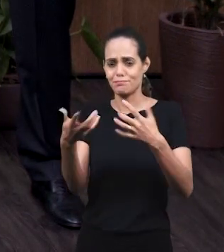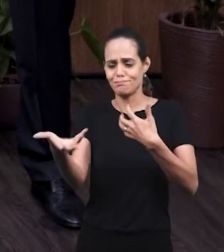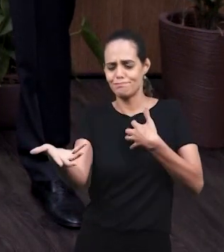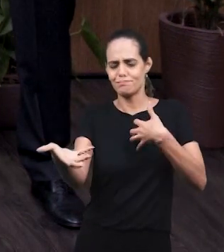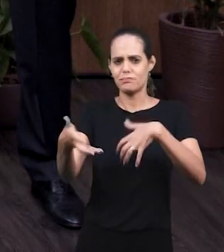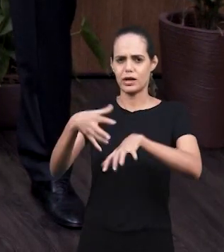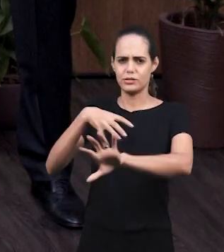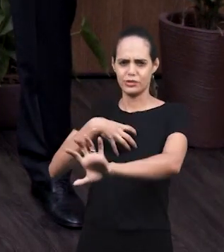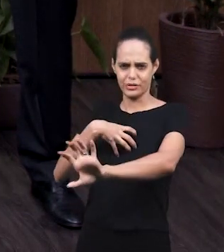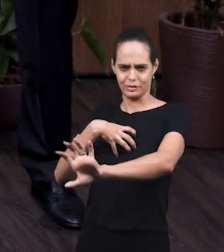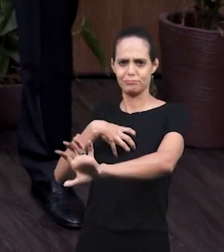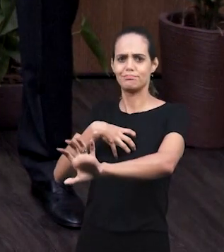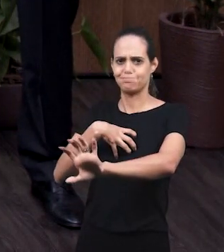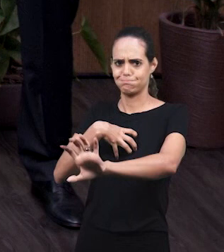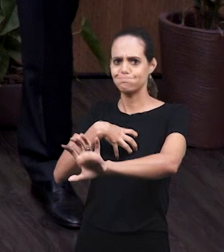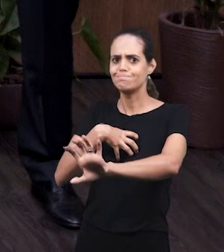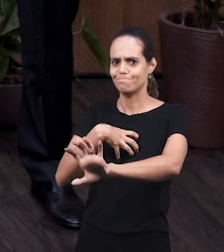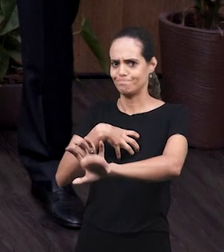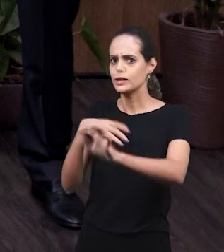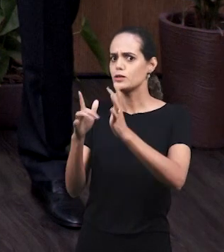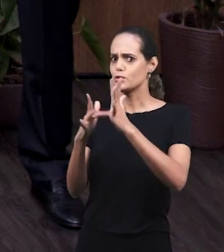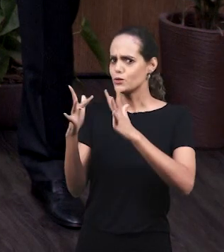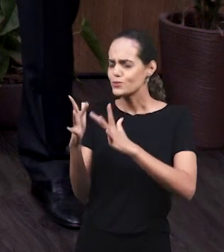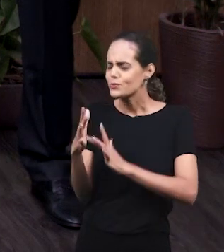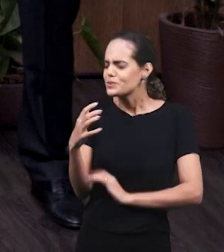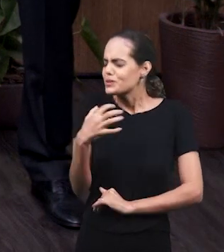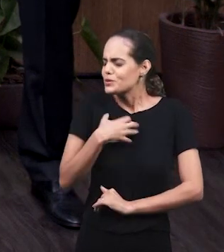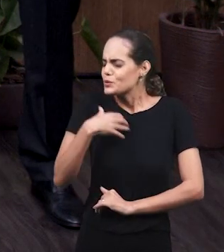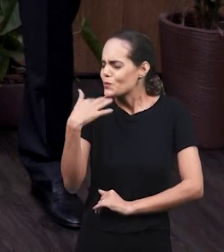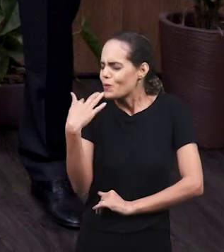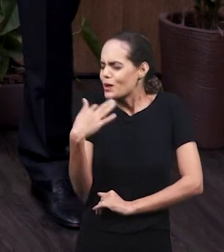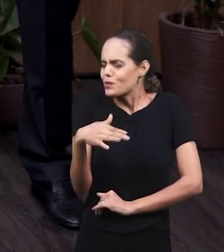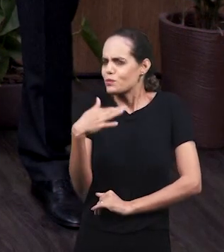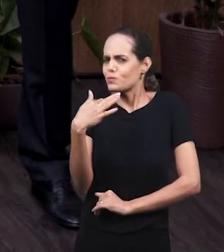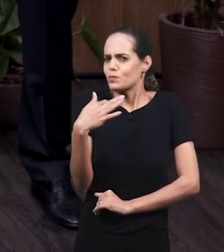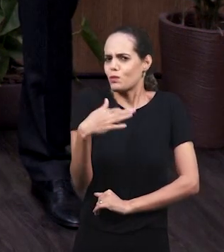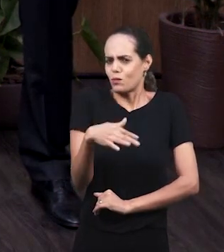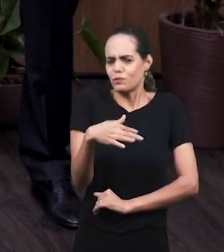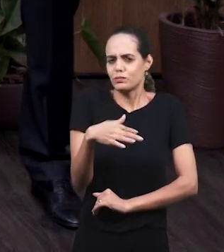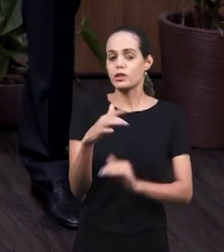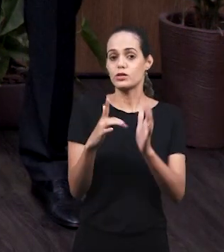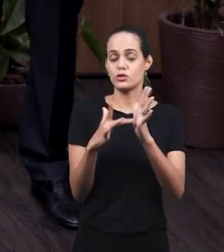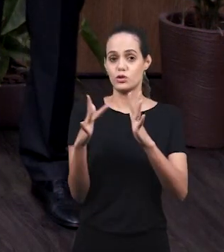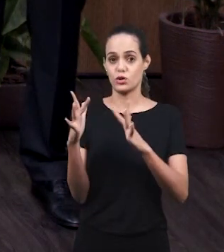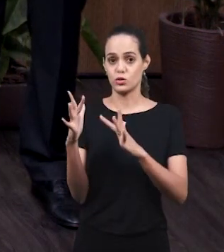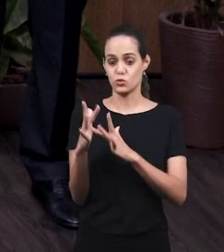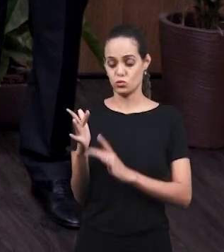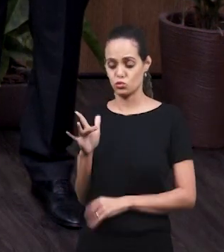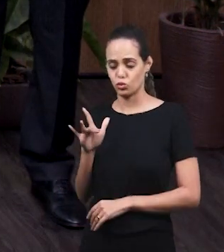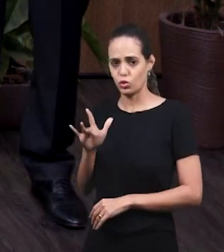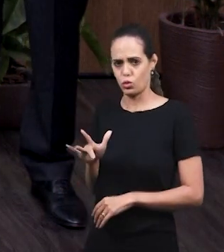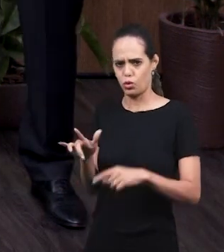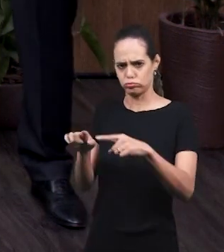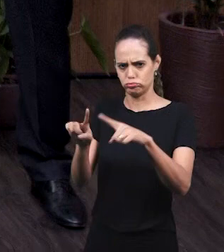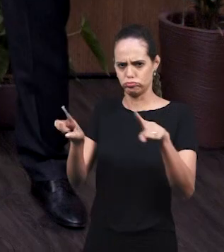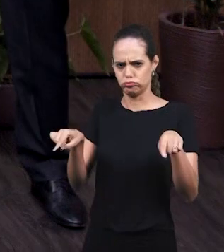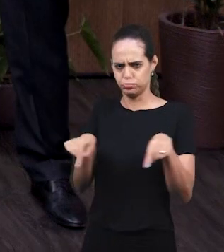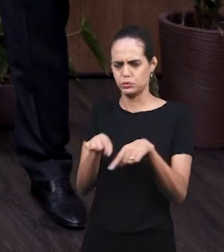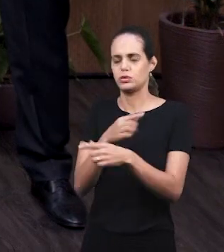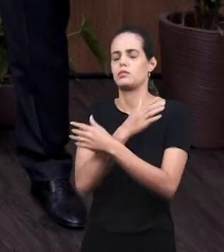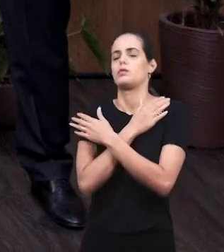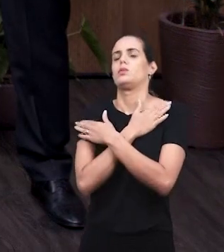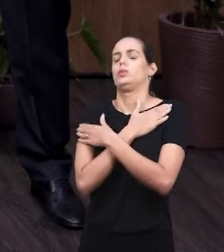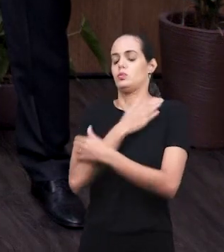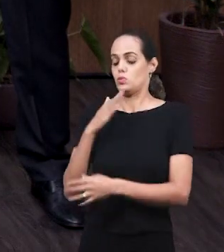de l'autre dans son cœur. Jésus, donc, il touche le défunt, une espèce de